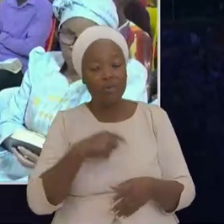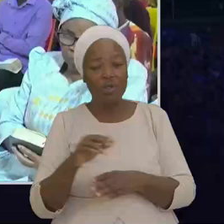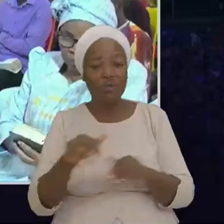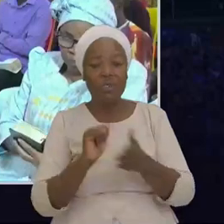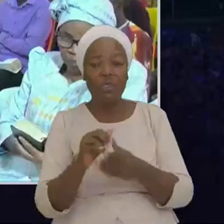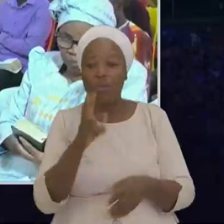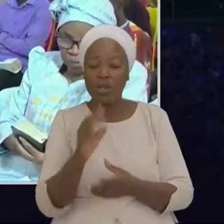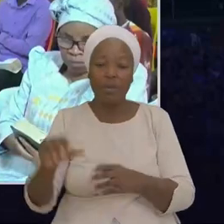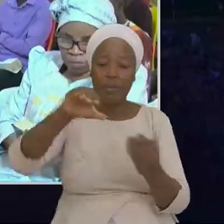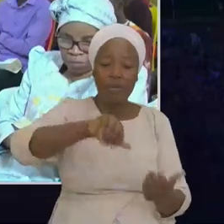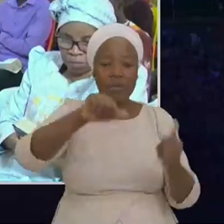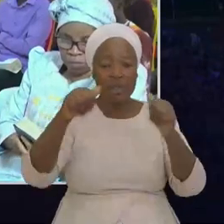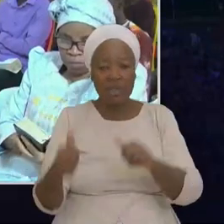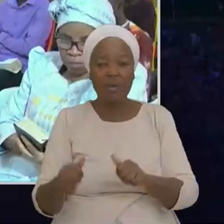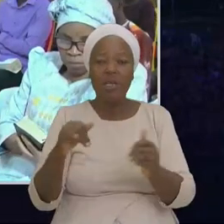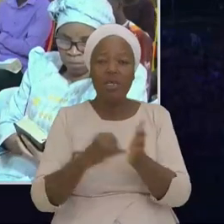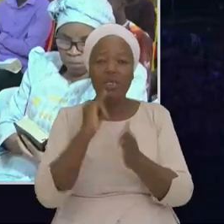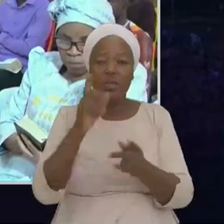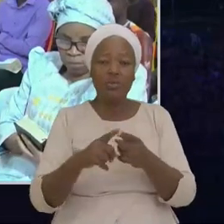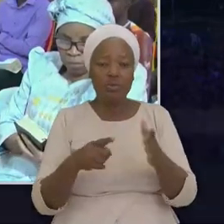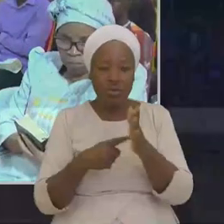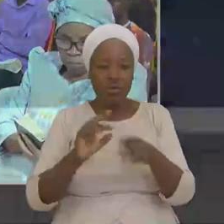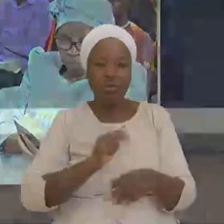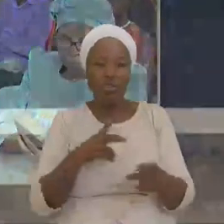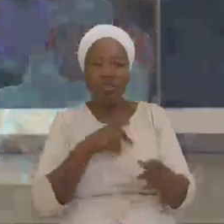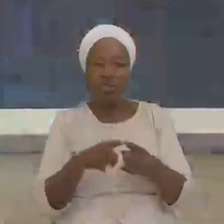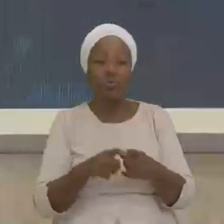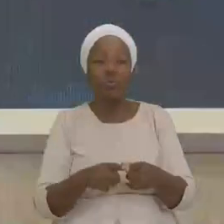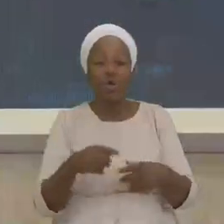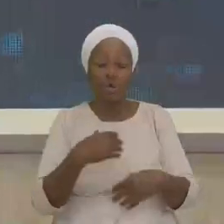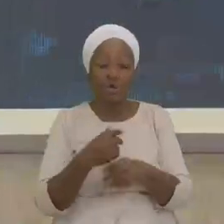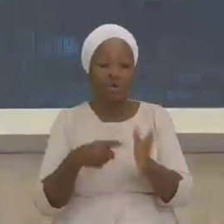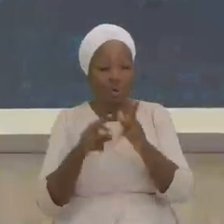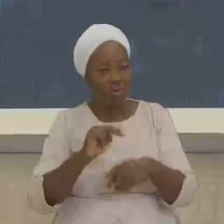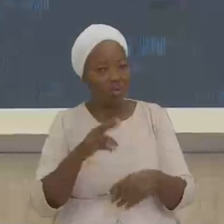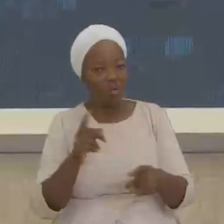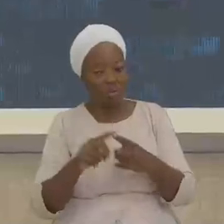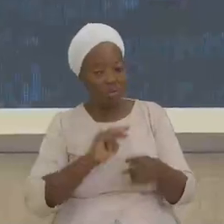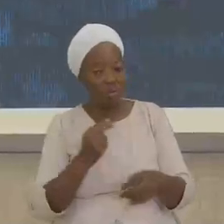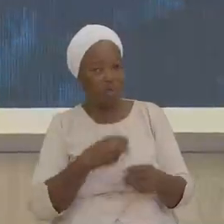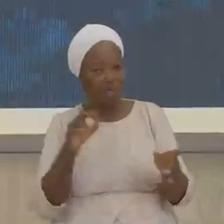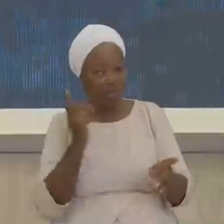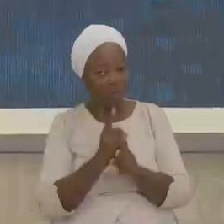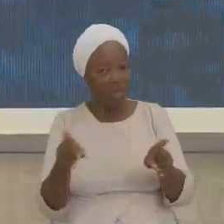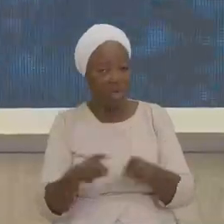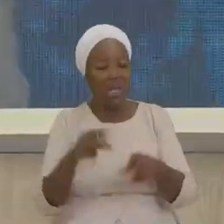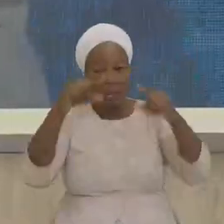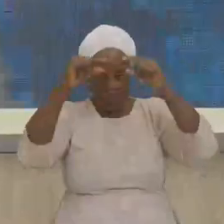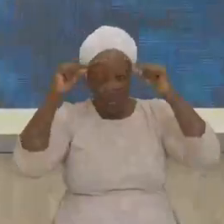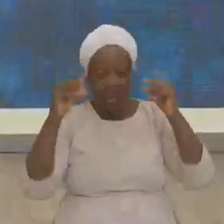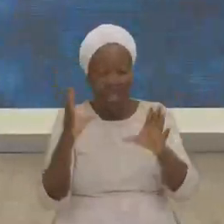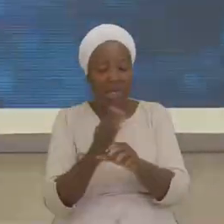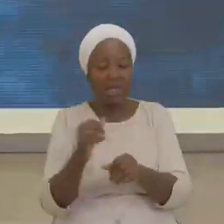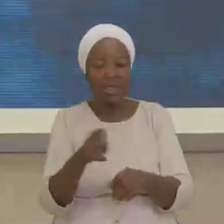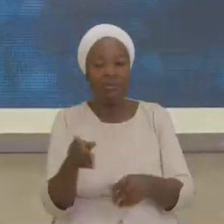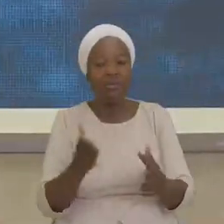Voilà pourquoi nous faisons le baptême d'eau. C'est pour nous montrer, c'est pour nous démontrer comme